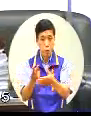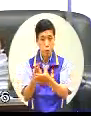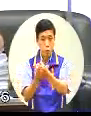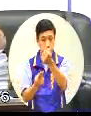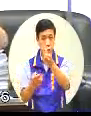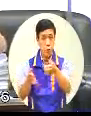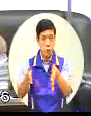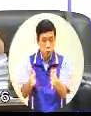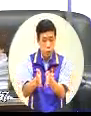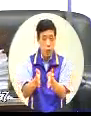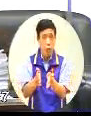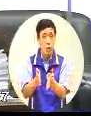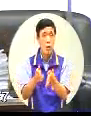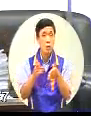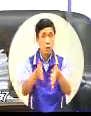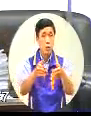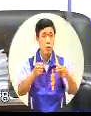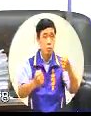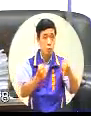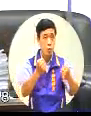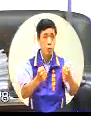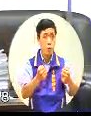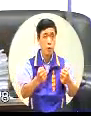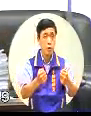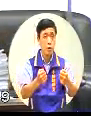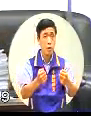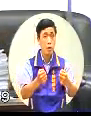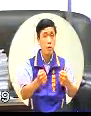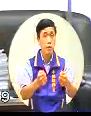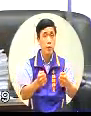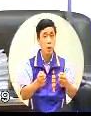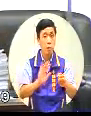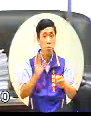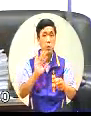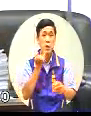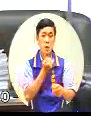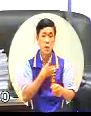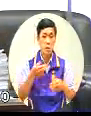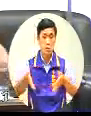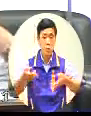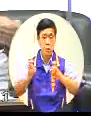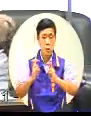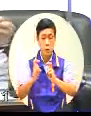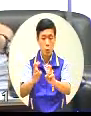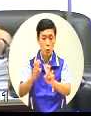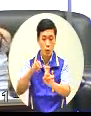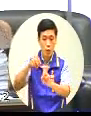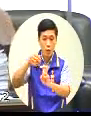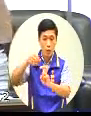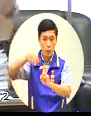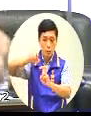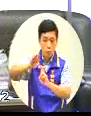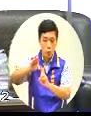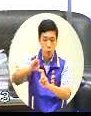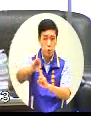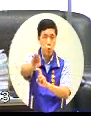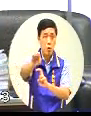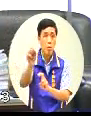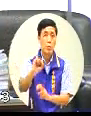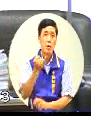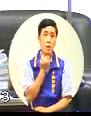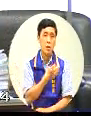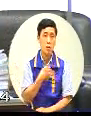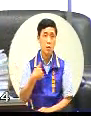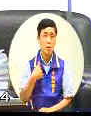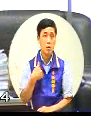缩，因为你不可能把汽车开去轻轨顶管去里吧？啊，所以势必会压缩，压缩那以后